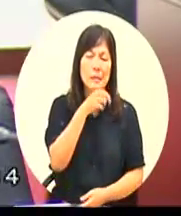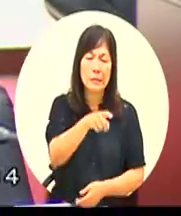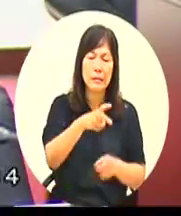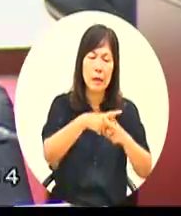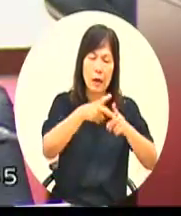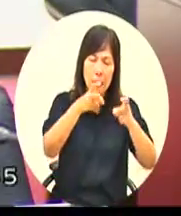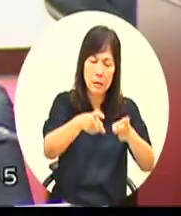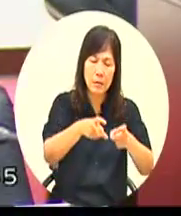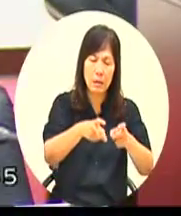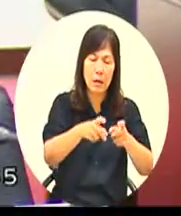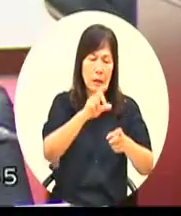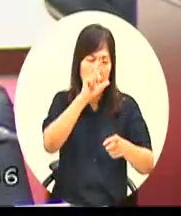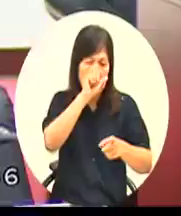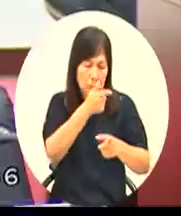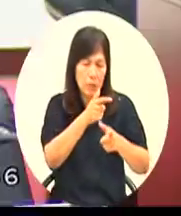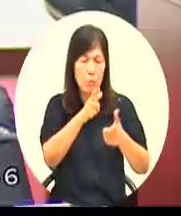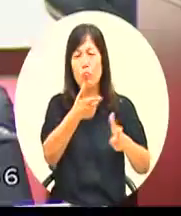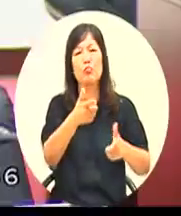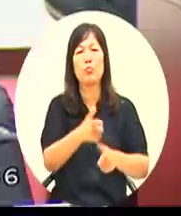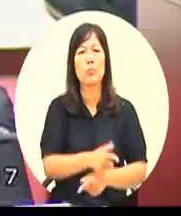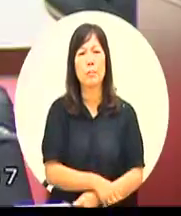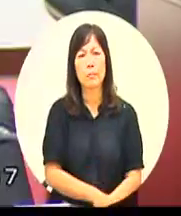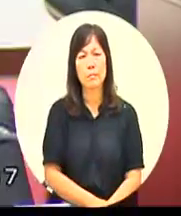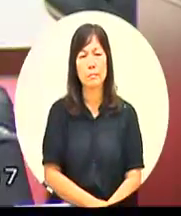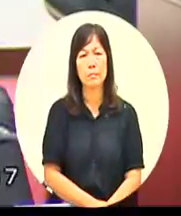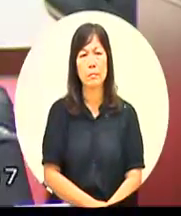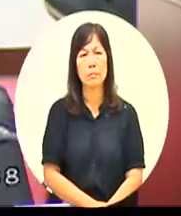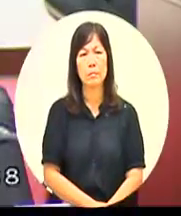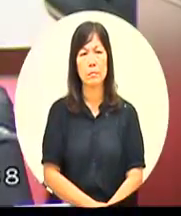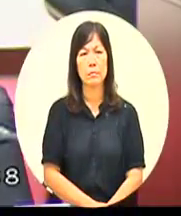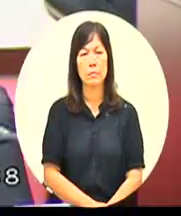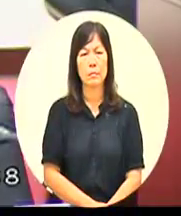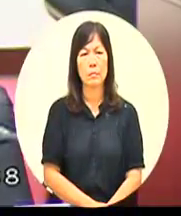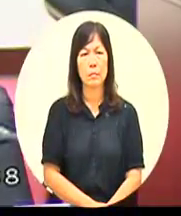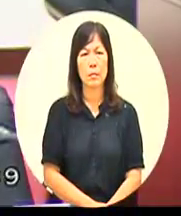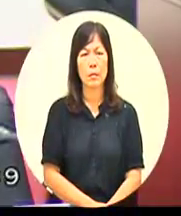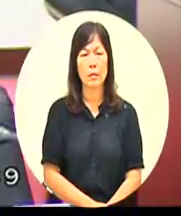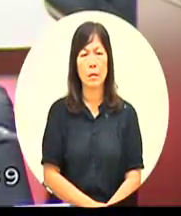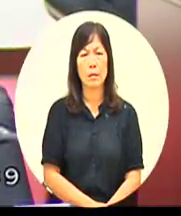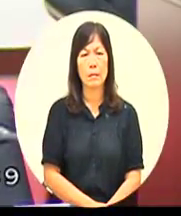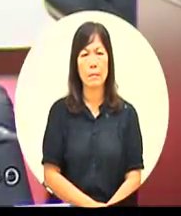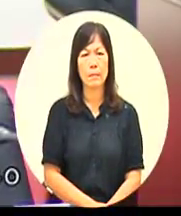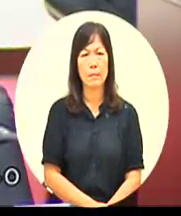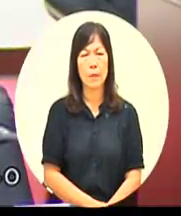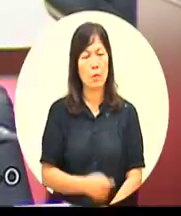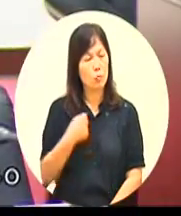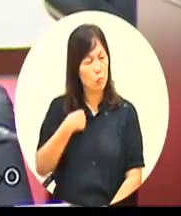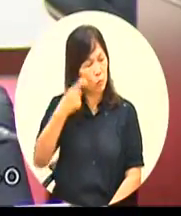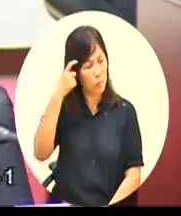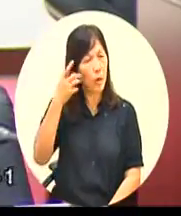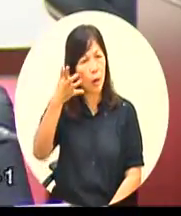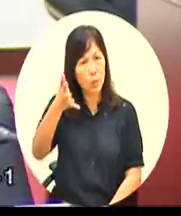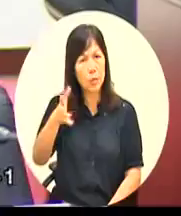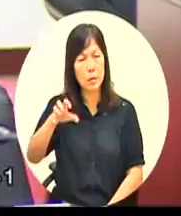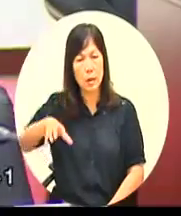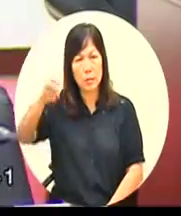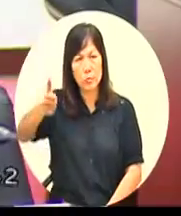一个特色啦哈。那本席要请问哈局